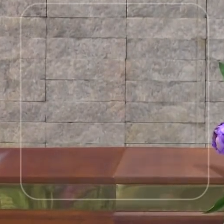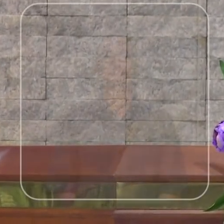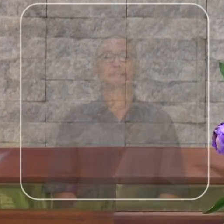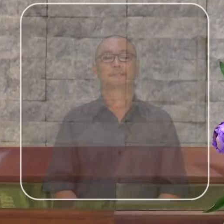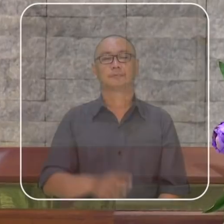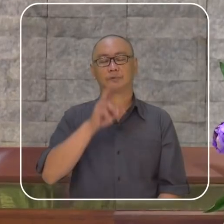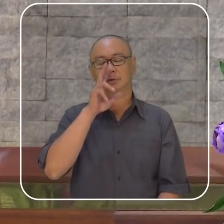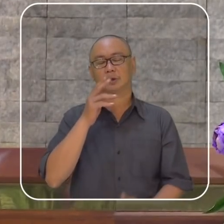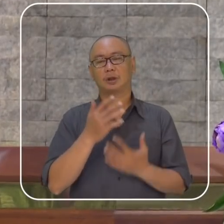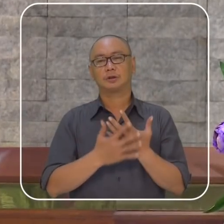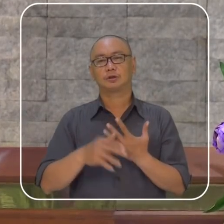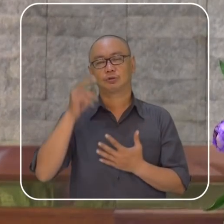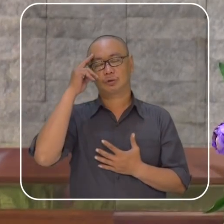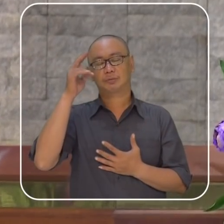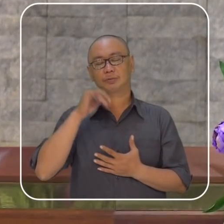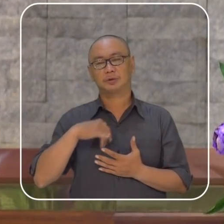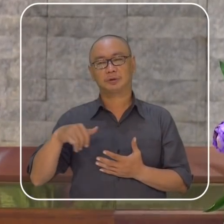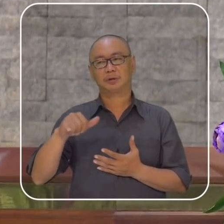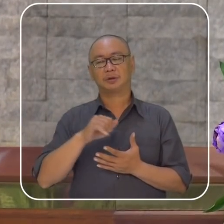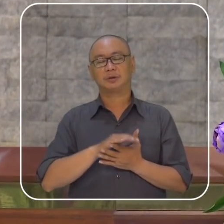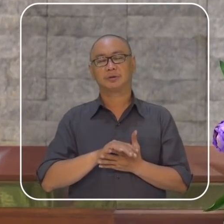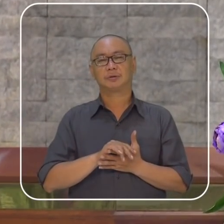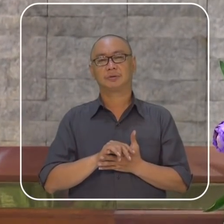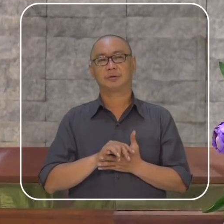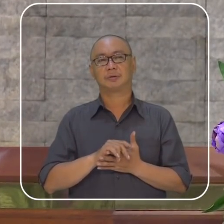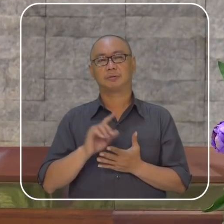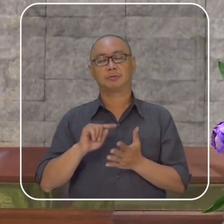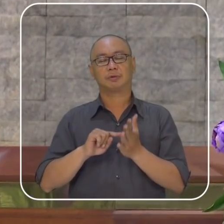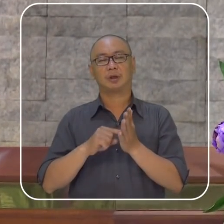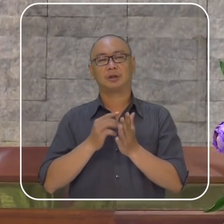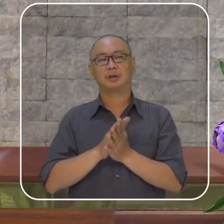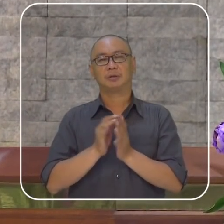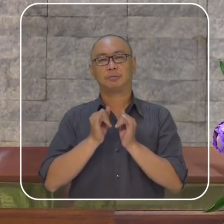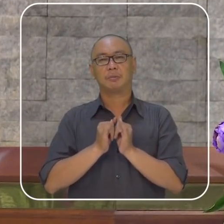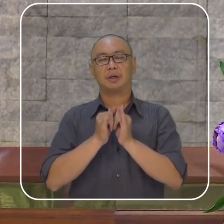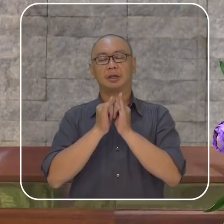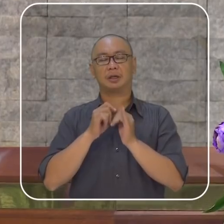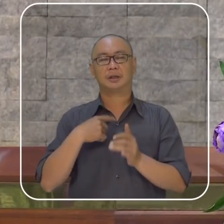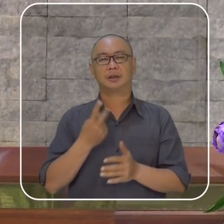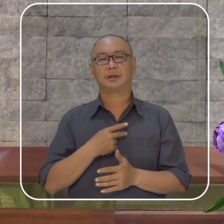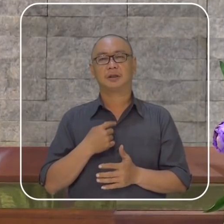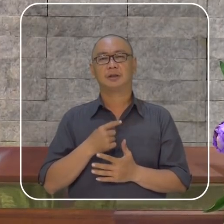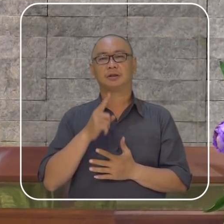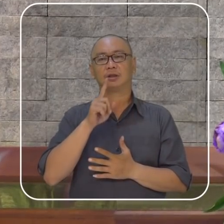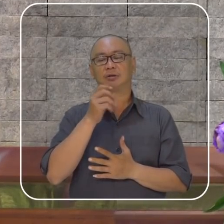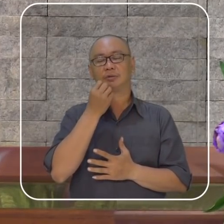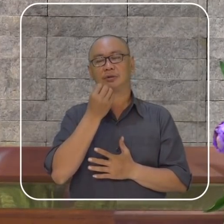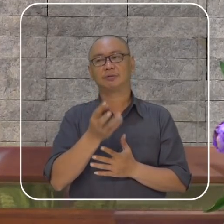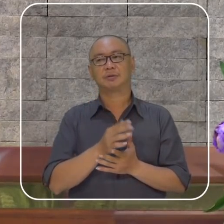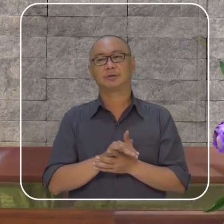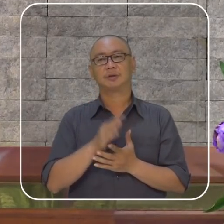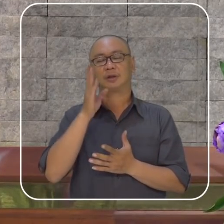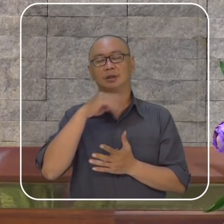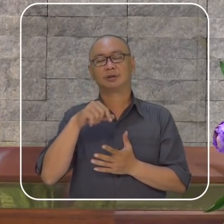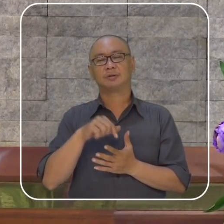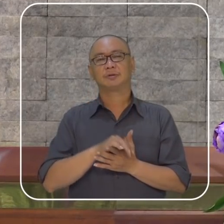Saudara kekasih Tuhan, bersama kita akan awali ibadah kita dengan satu pengakuan bahwa ibadah ini